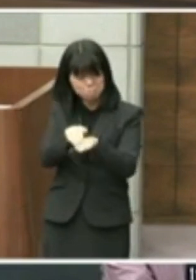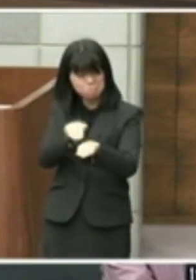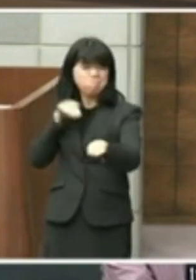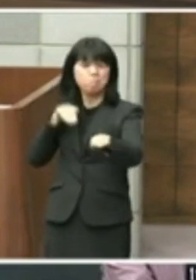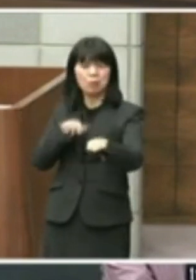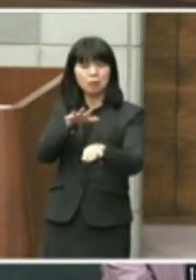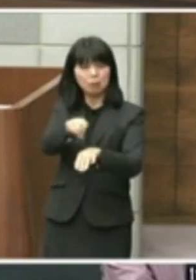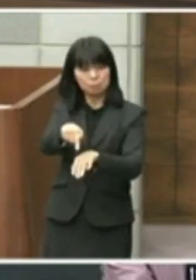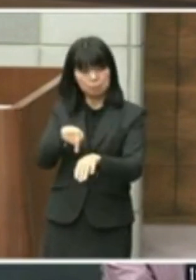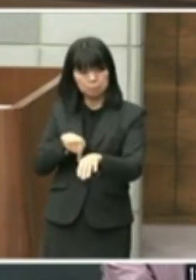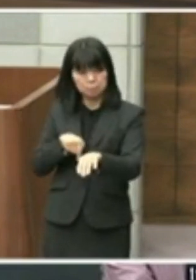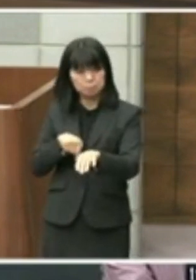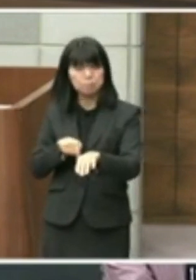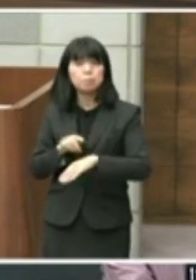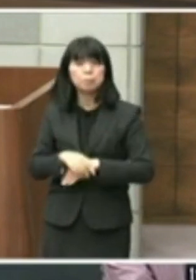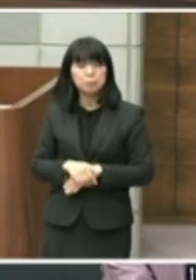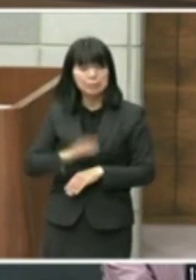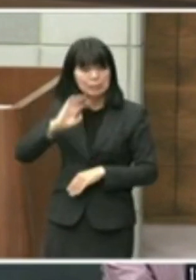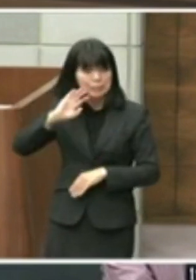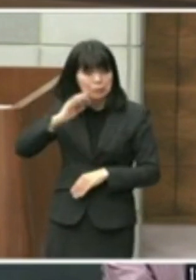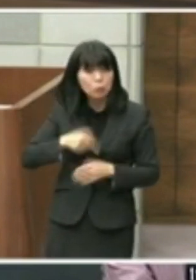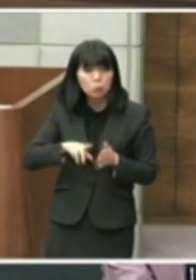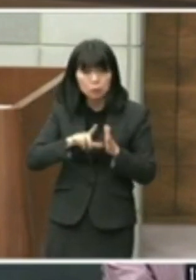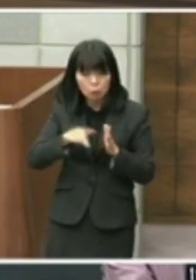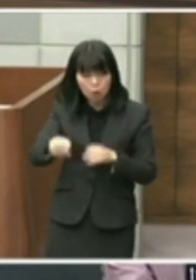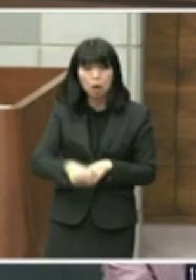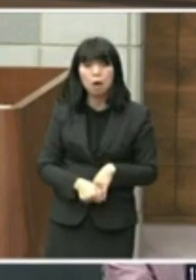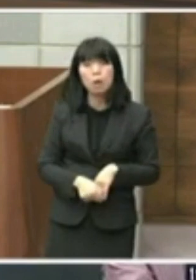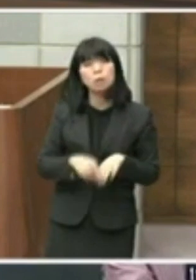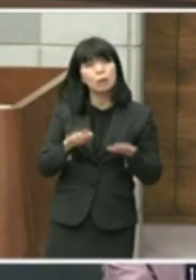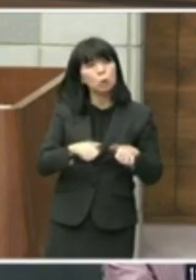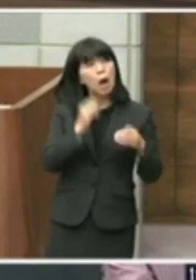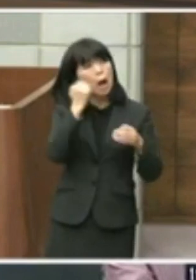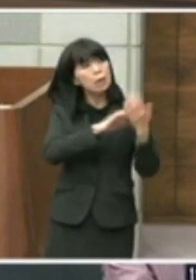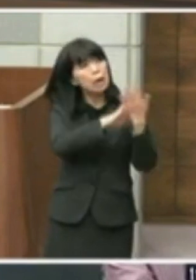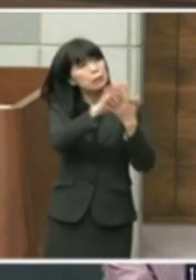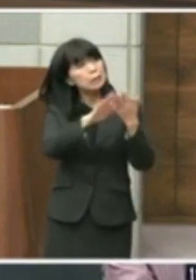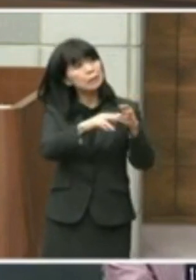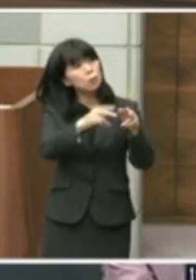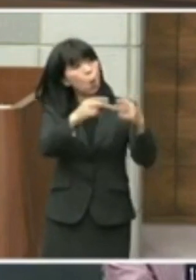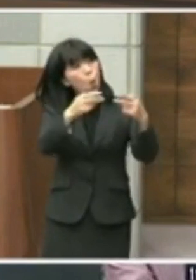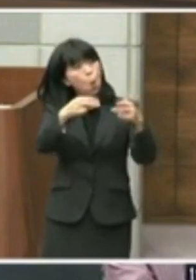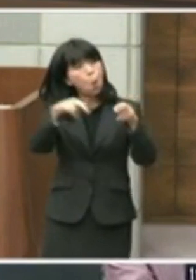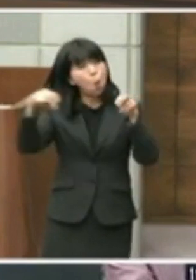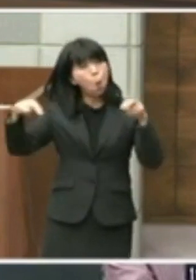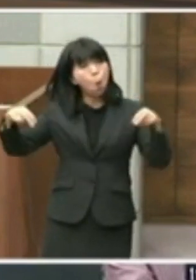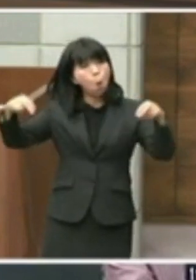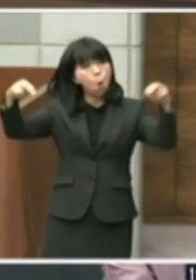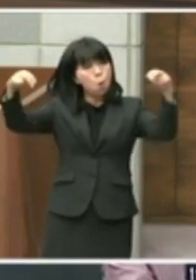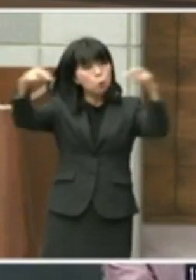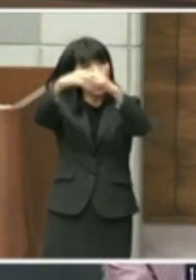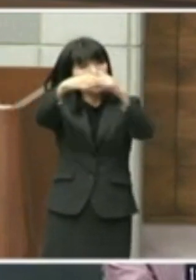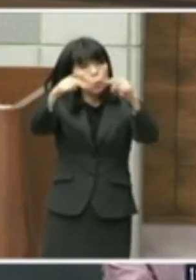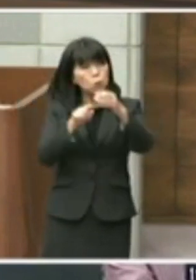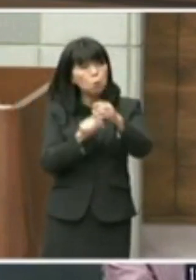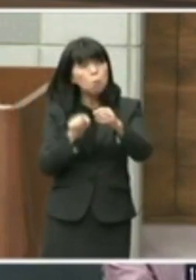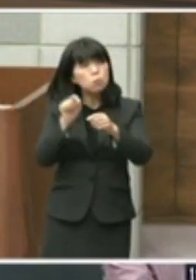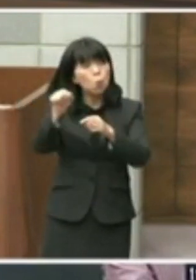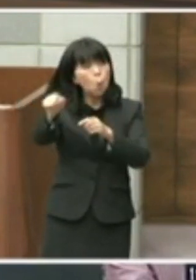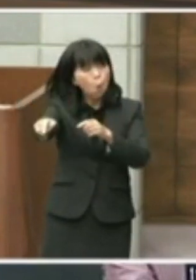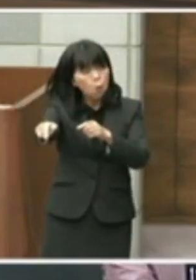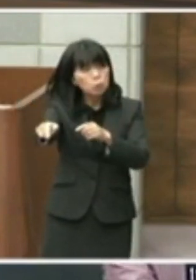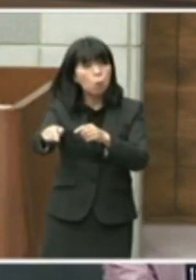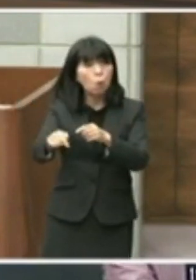ましたね。で、ひどい時は現在の朝霧歩道橋を越えて国道2号線に至